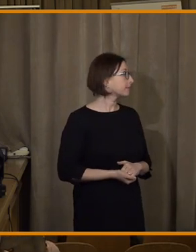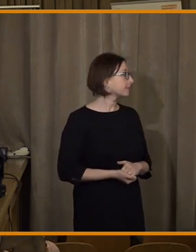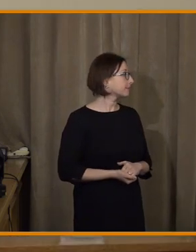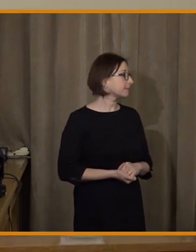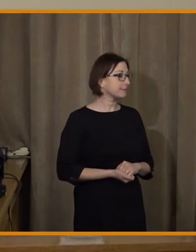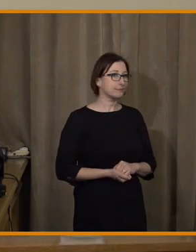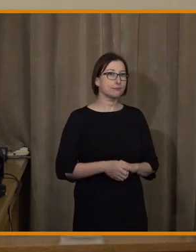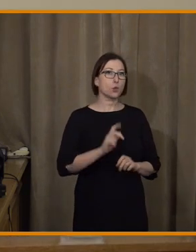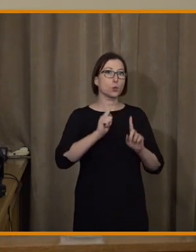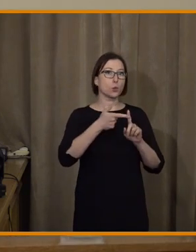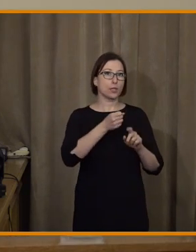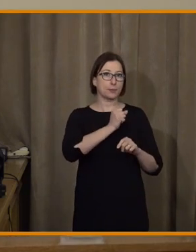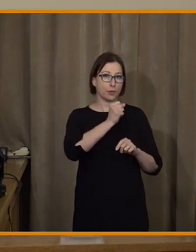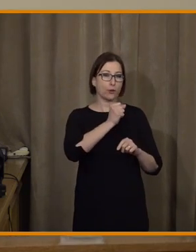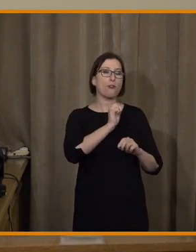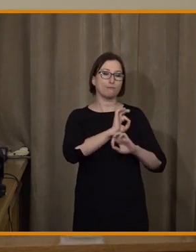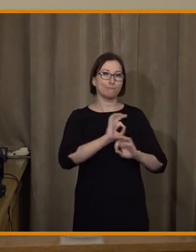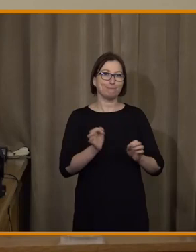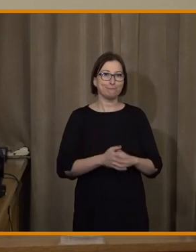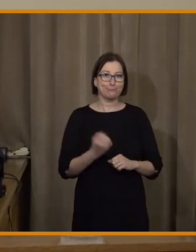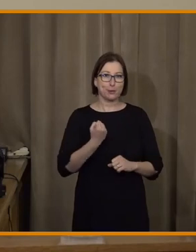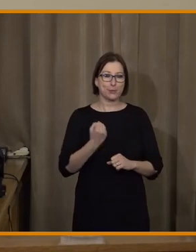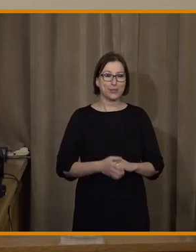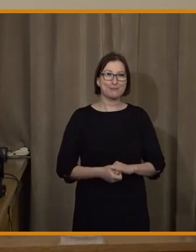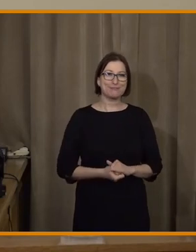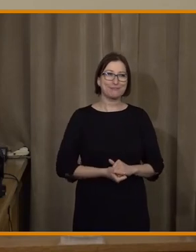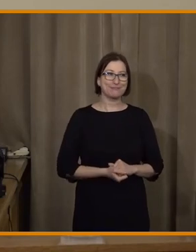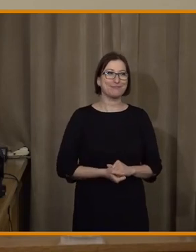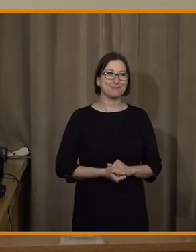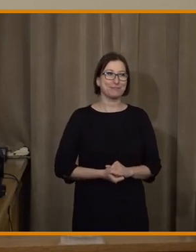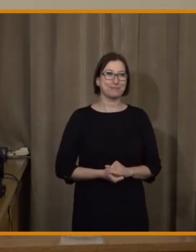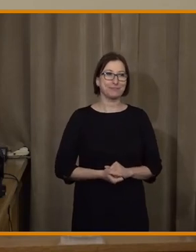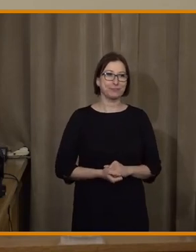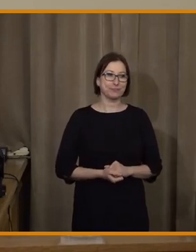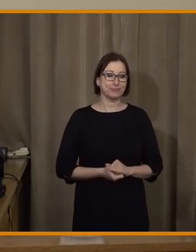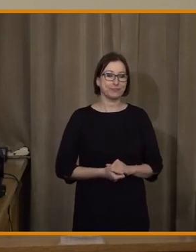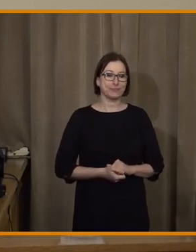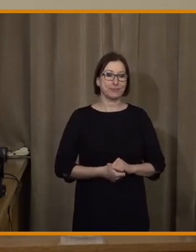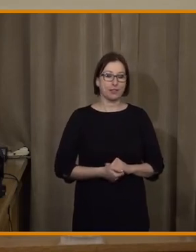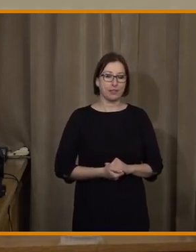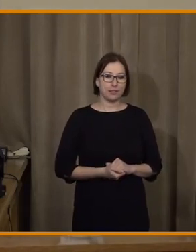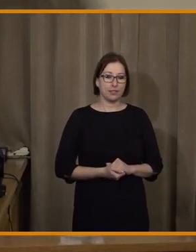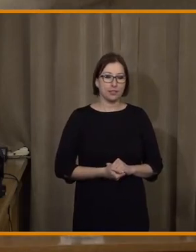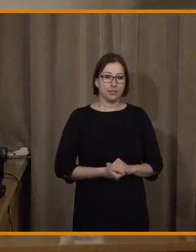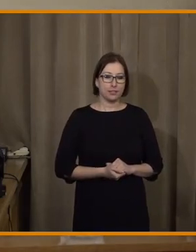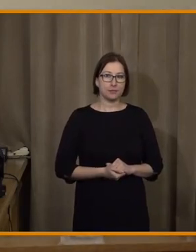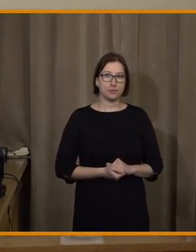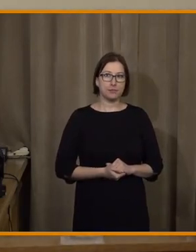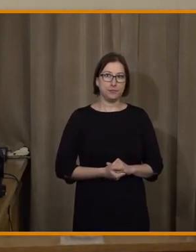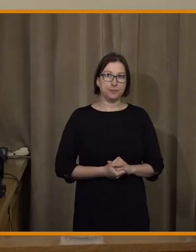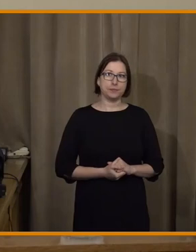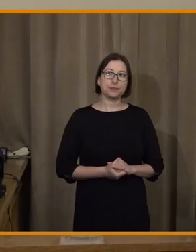Ano, máme ještě druhý mikrofon. Perfektně, děkujeme. kteří na to, kteří se